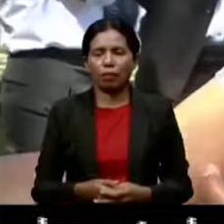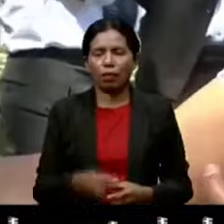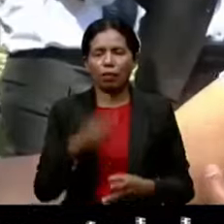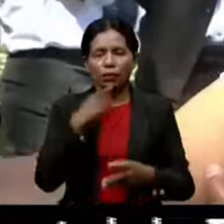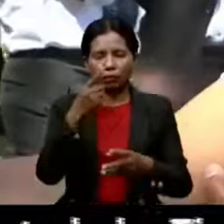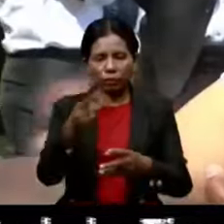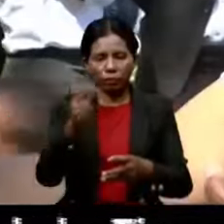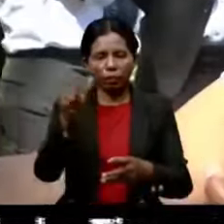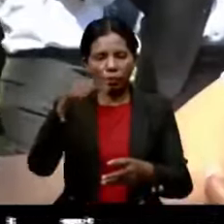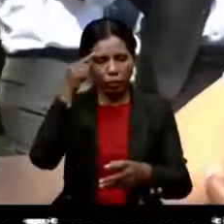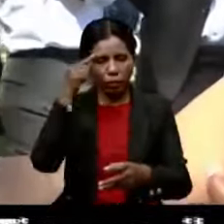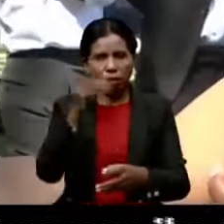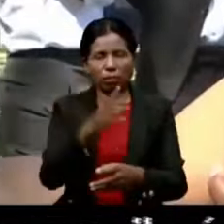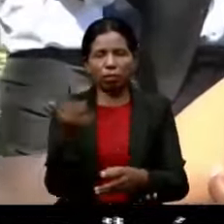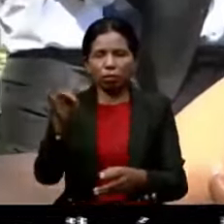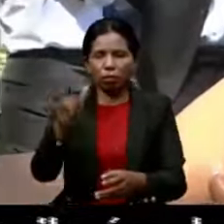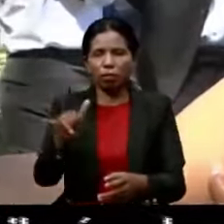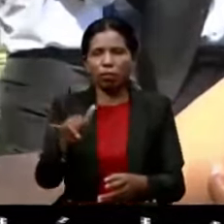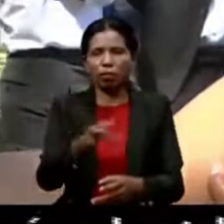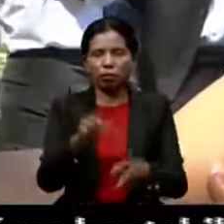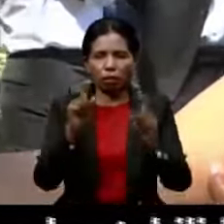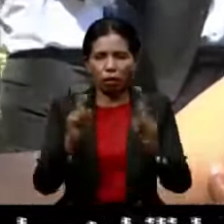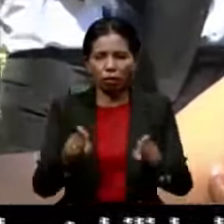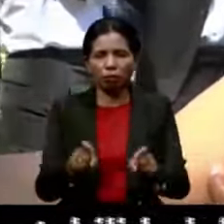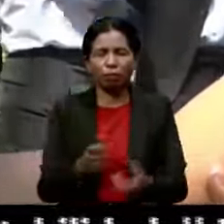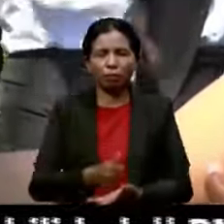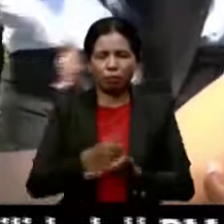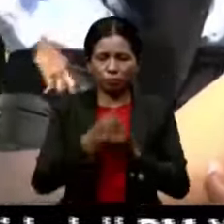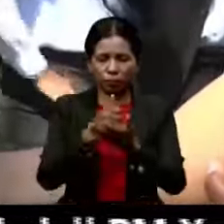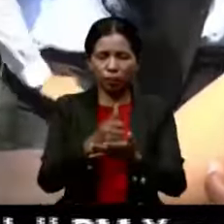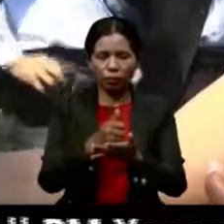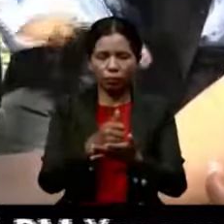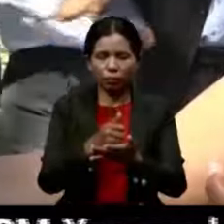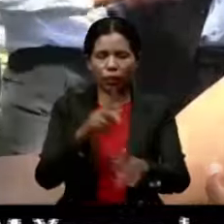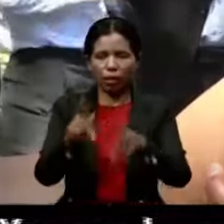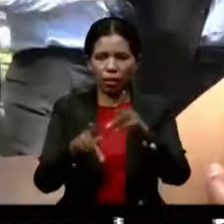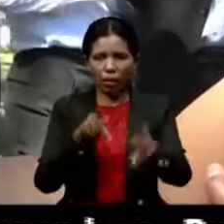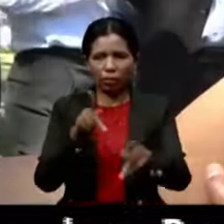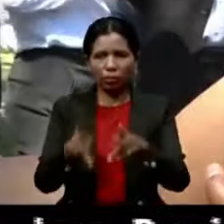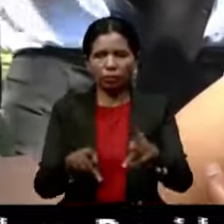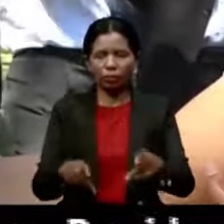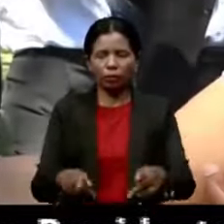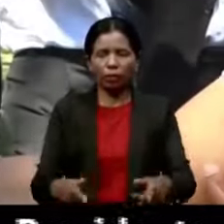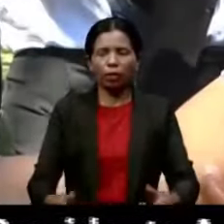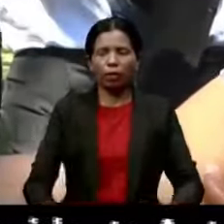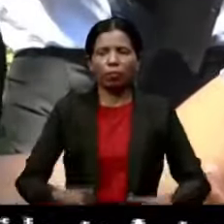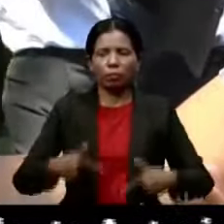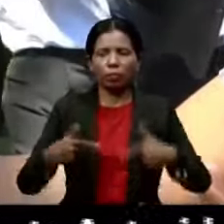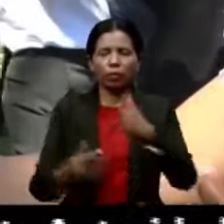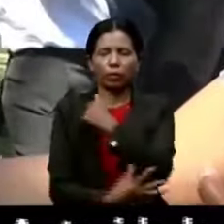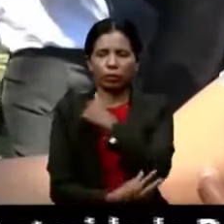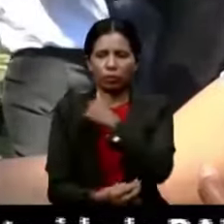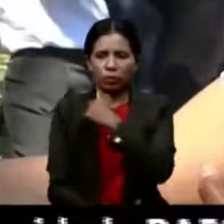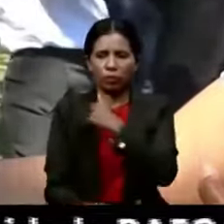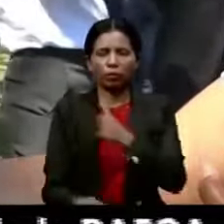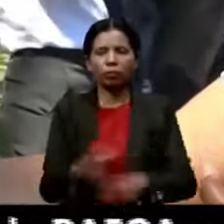recommenda det hansa ba governo sira tenki taumatang netik ba povu nebe moris hanesan moris iha nivel